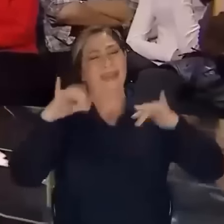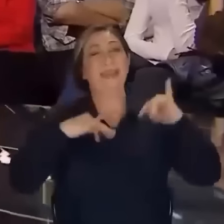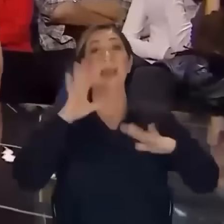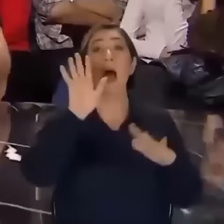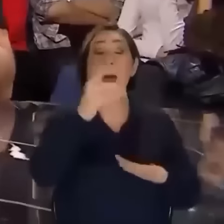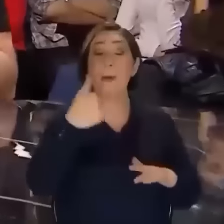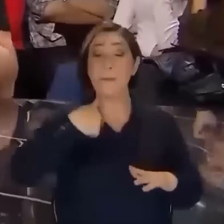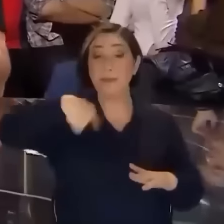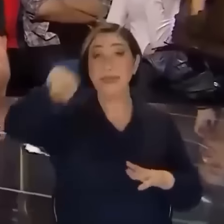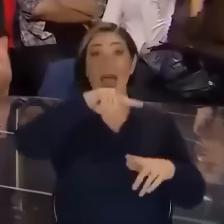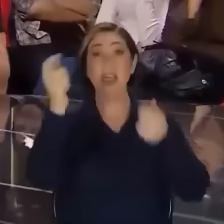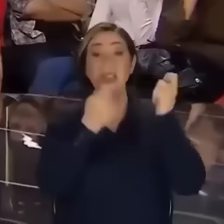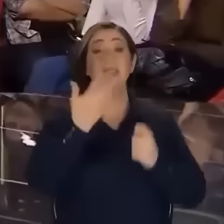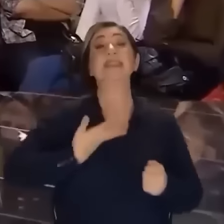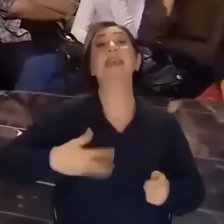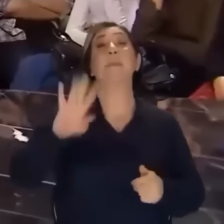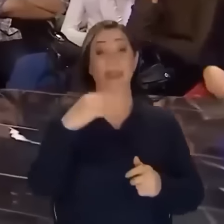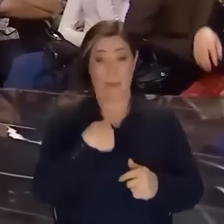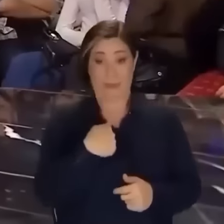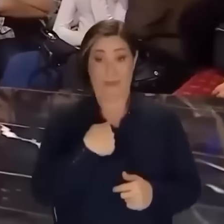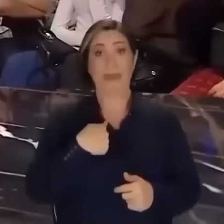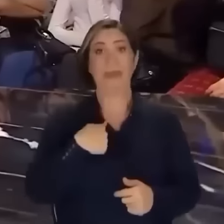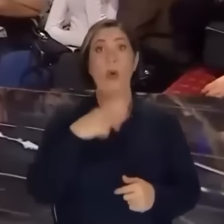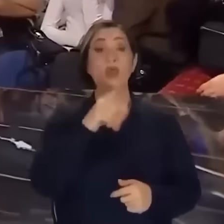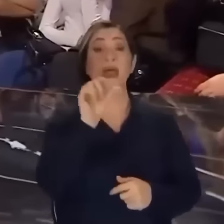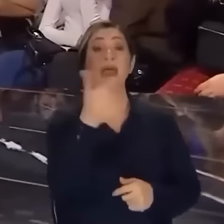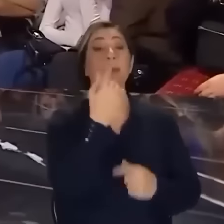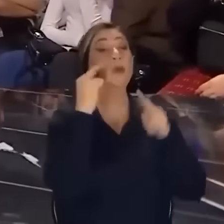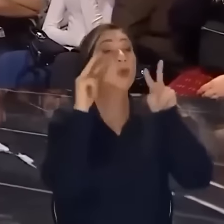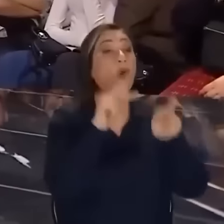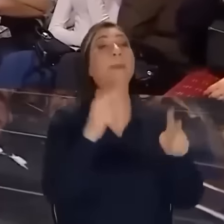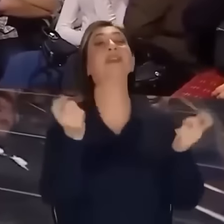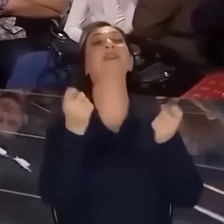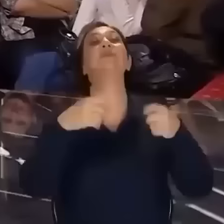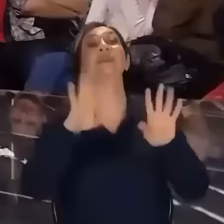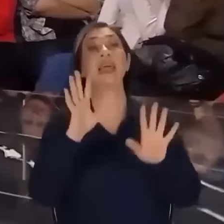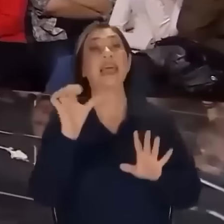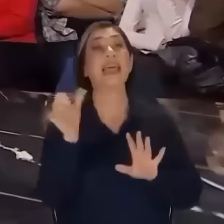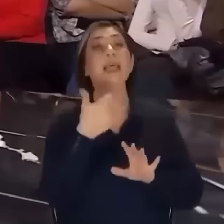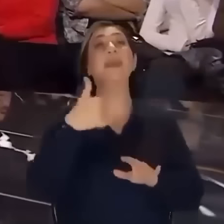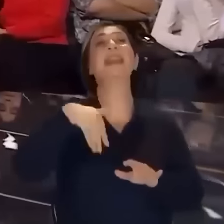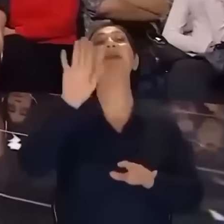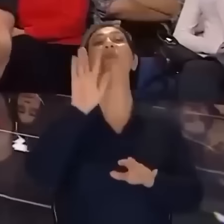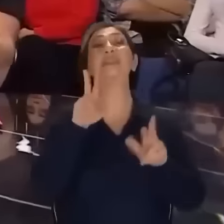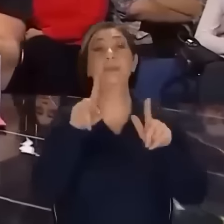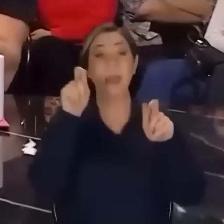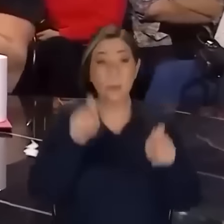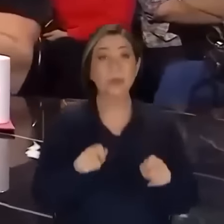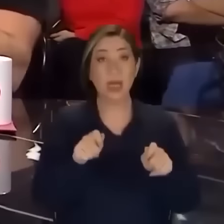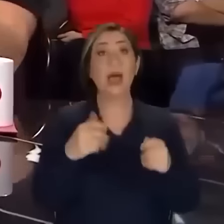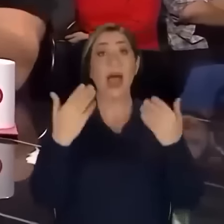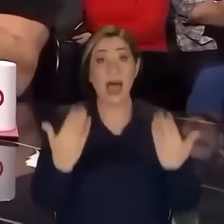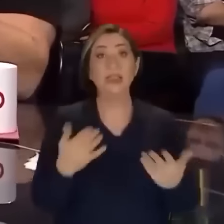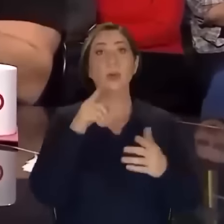ama Bizler işlerimizi sevmezsek kendimiz onda bir kıymet gör çalışmazsak ya da kıymetli değilmişçesine yapıyorsak